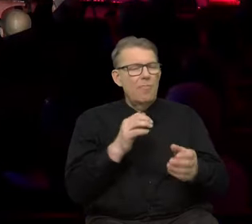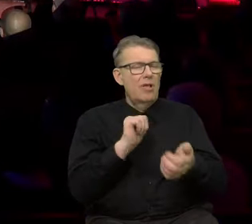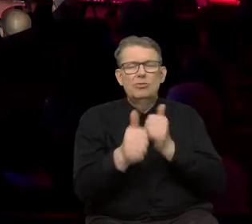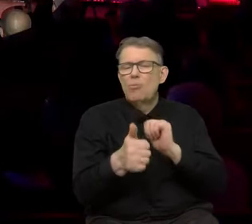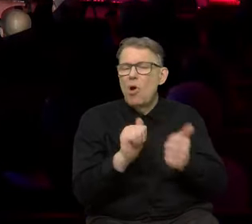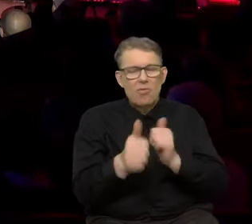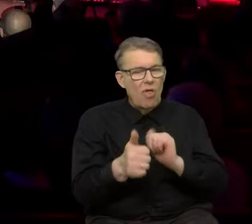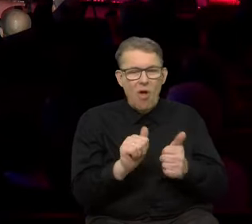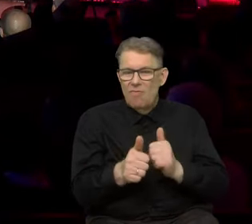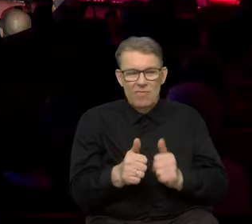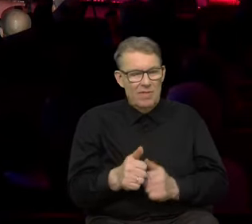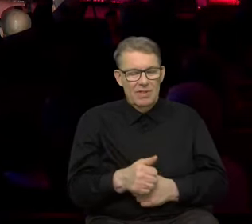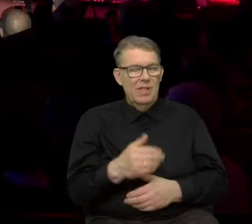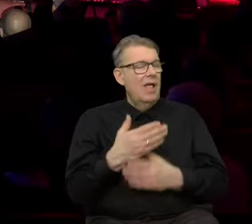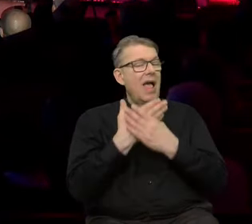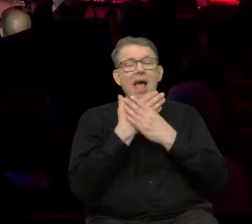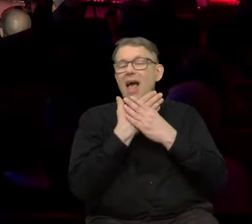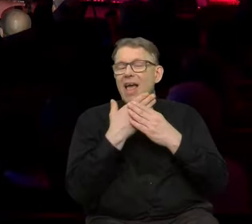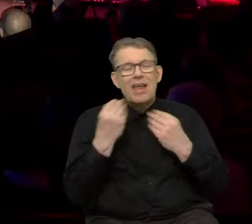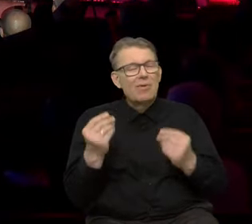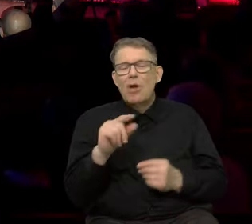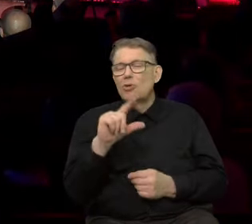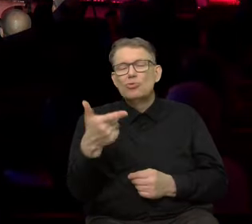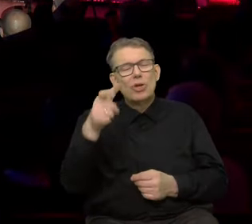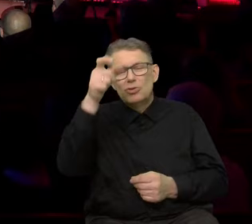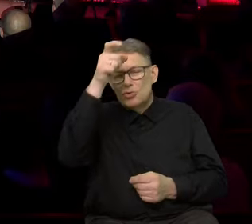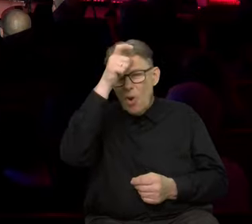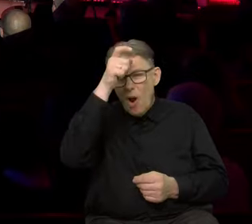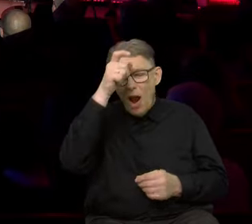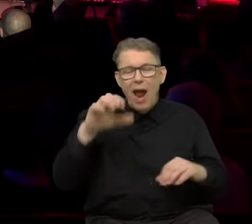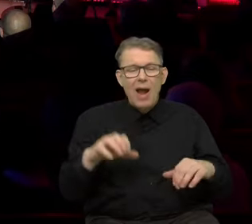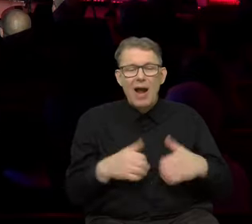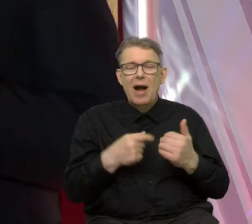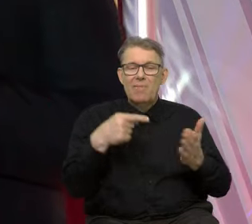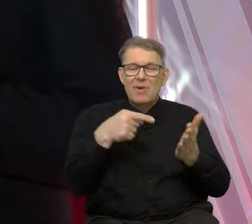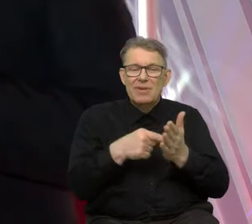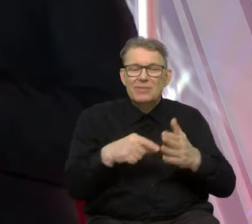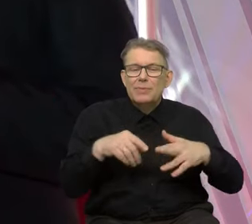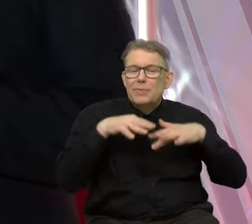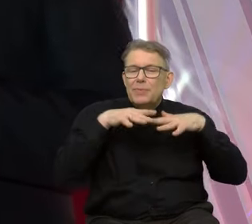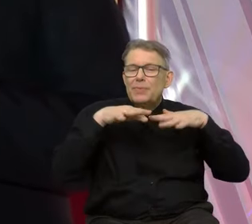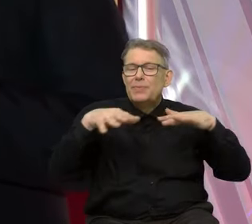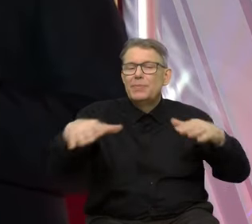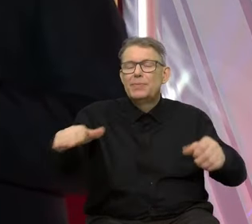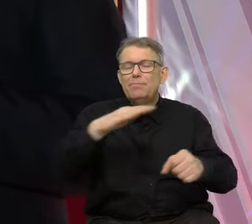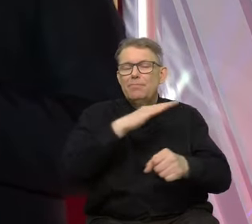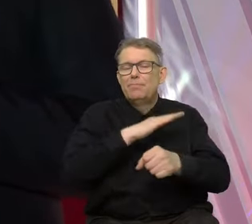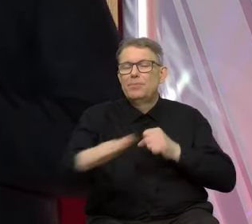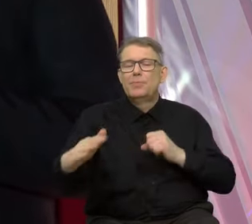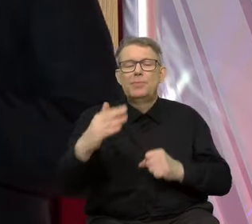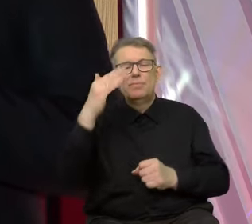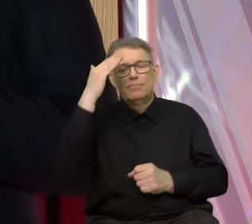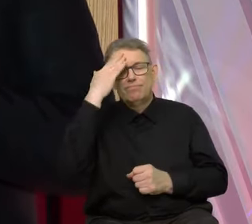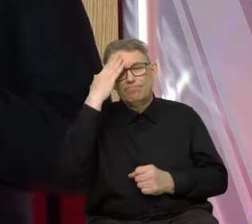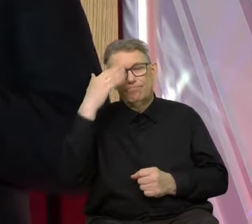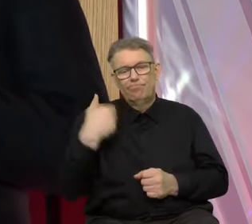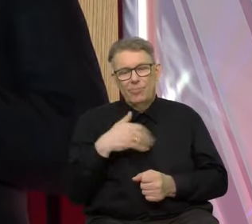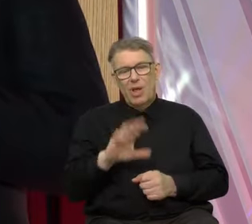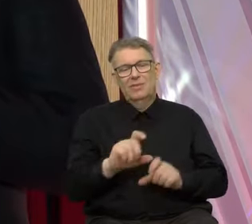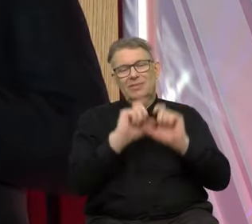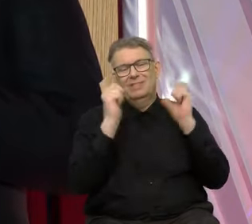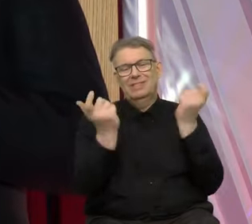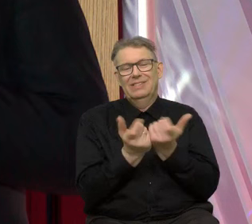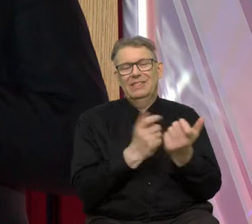sportowca, nie ma takiego drugiego człowieka, by tak rozsławił Białystok na cały świat.